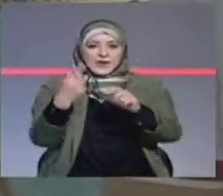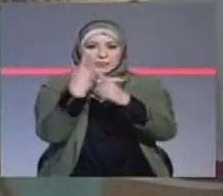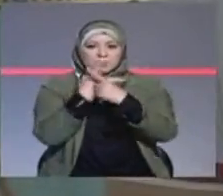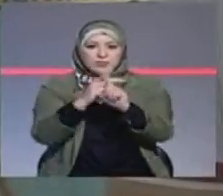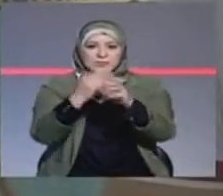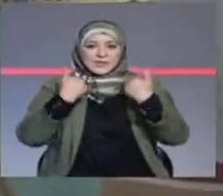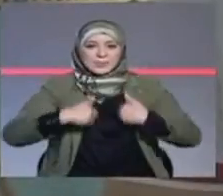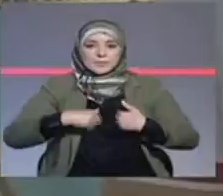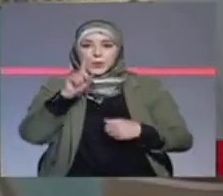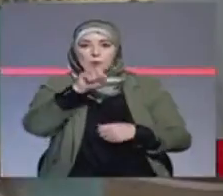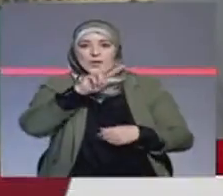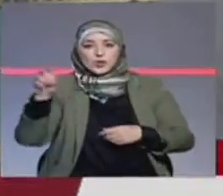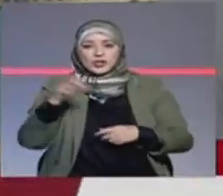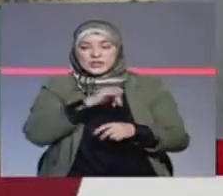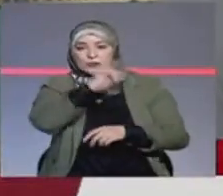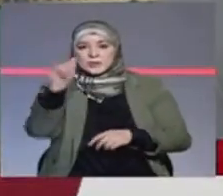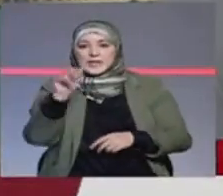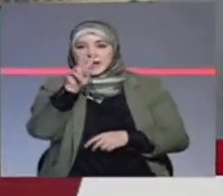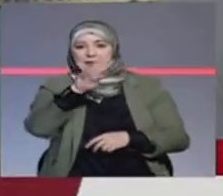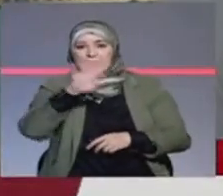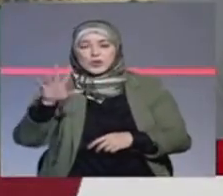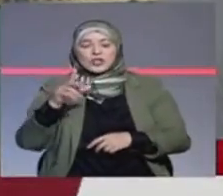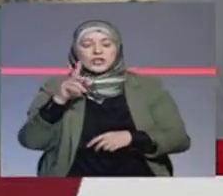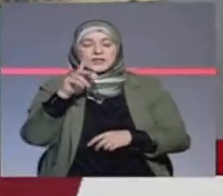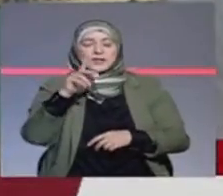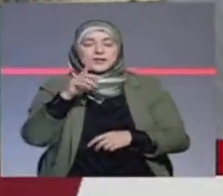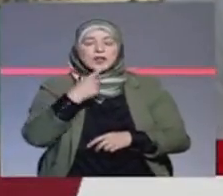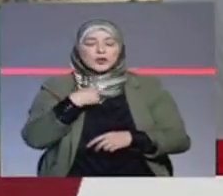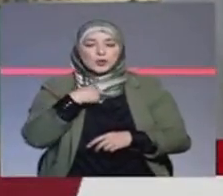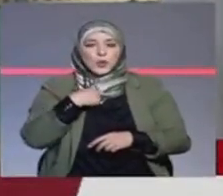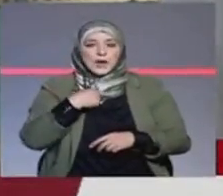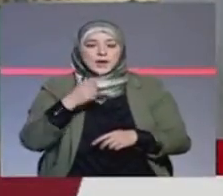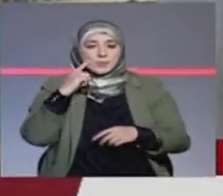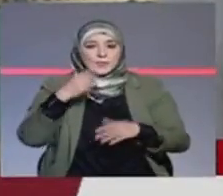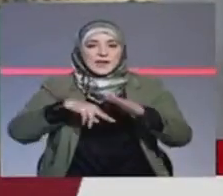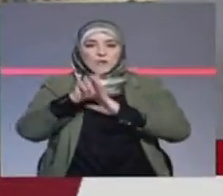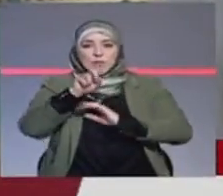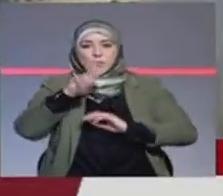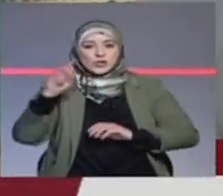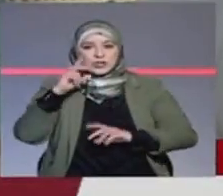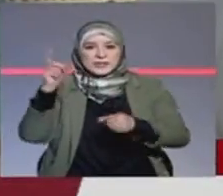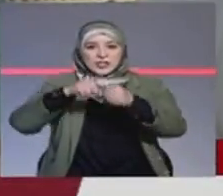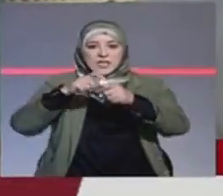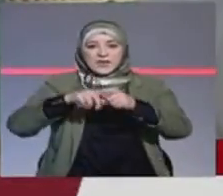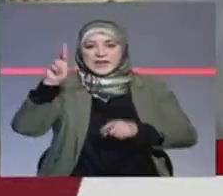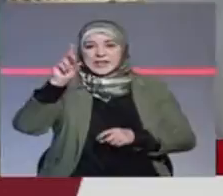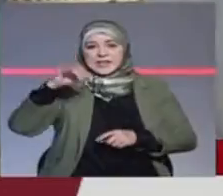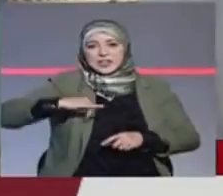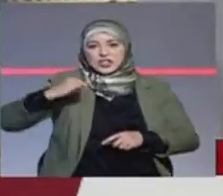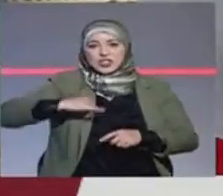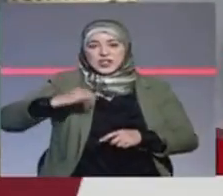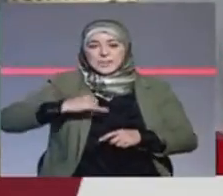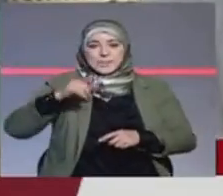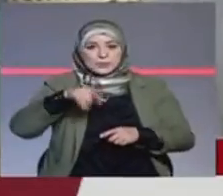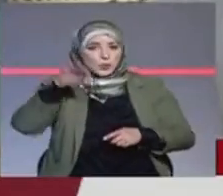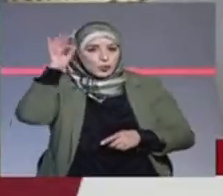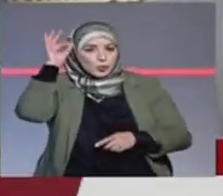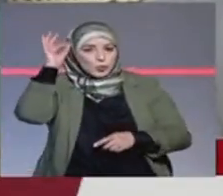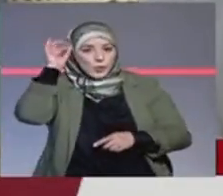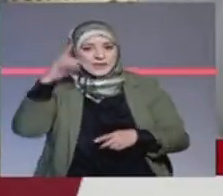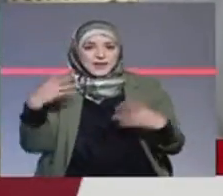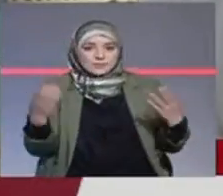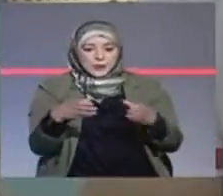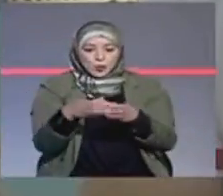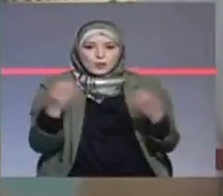من 21 إلى 25 جوان 2021 يشارك فيها 30 شاب يعني من الجنسين، تهدف القافلة إلى